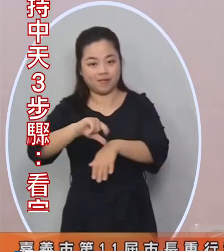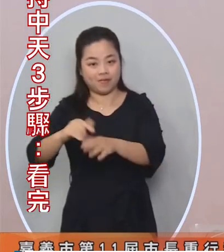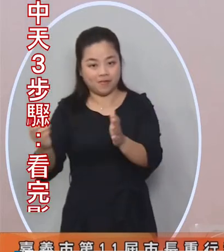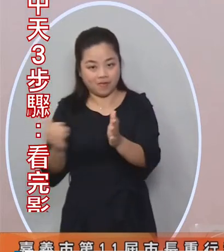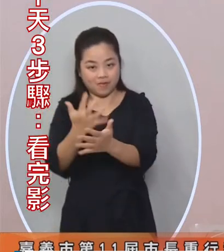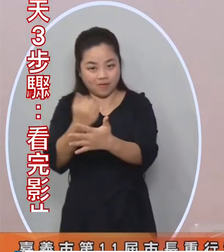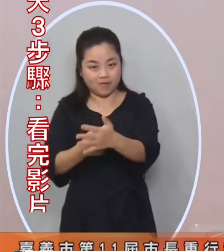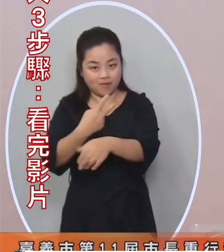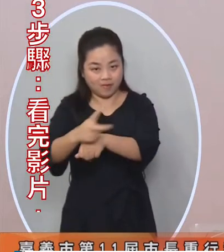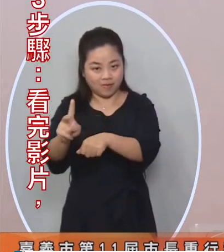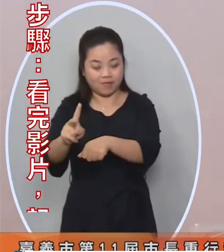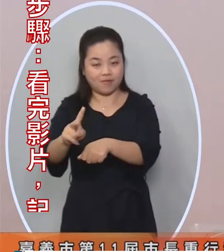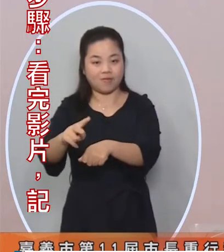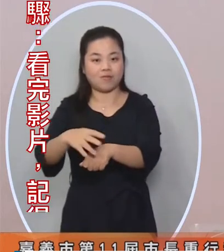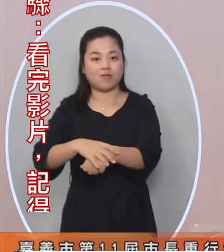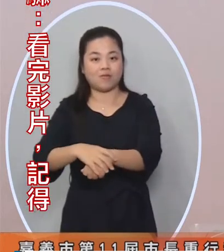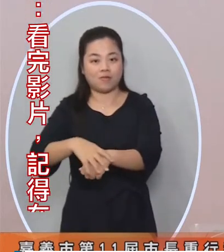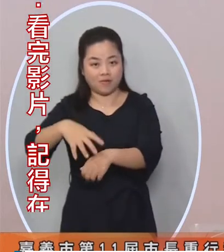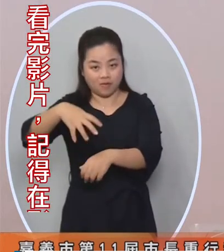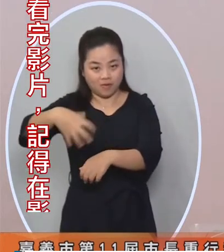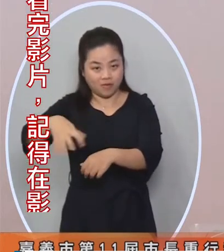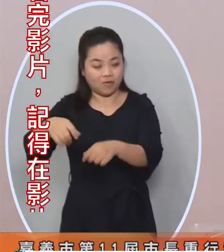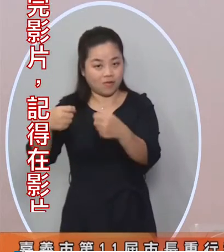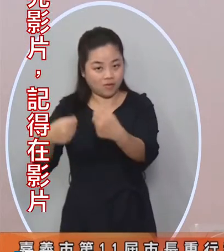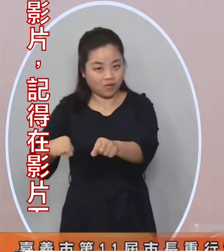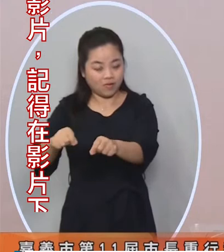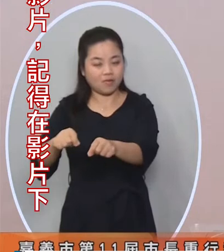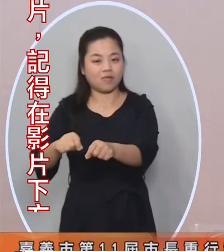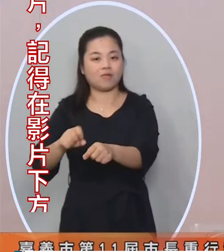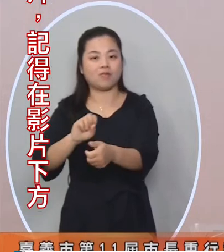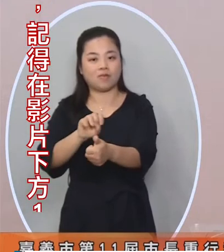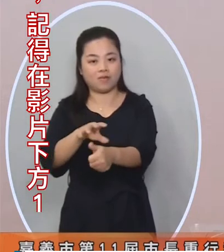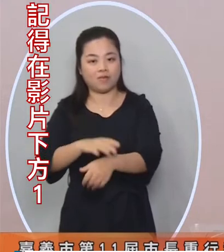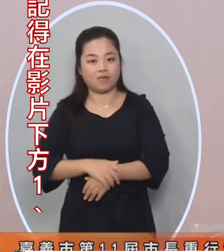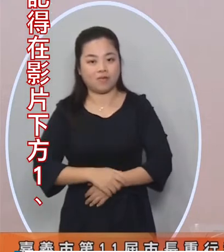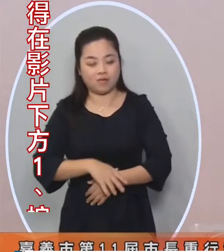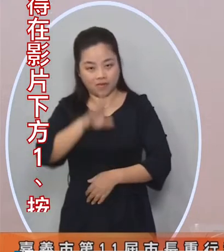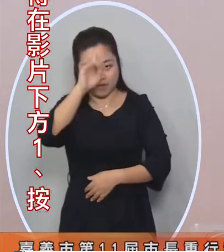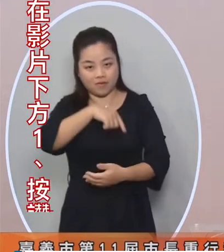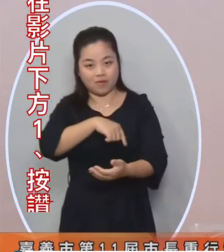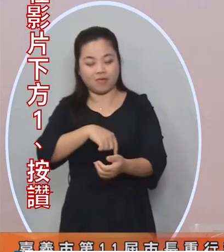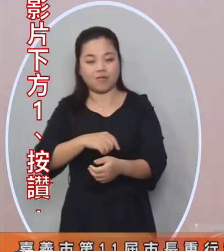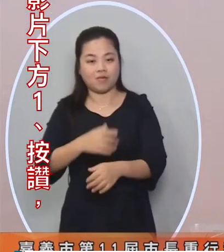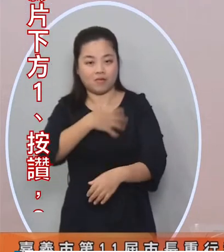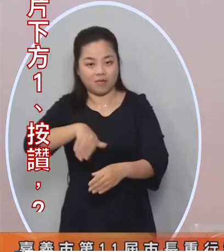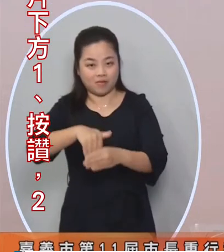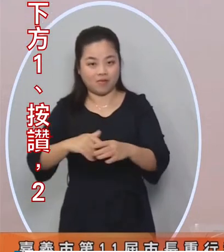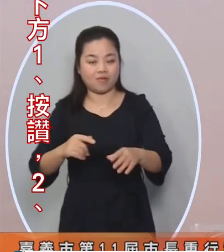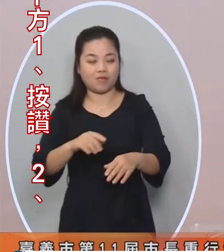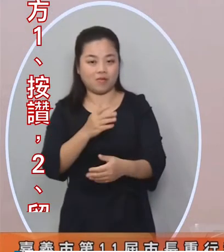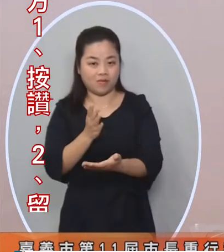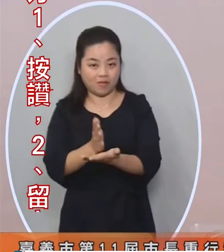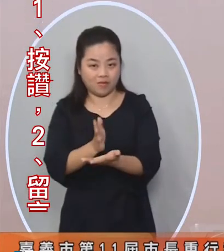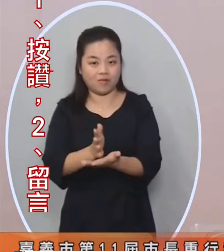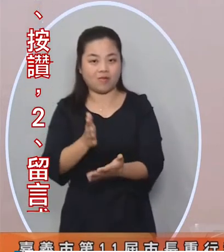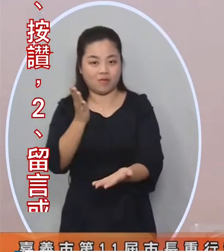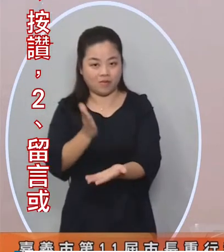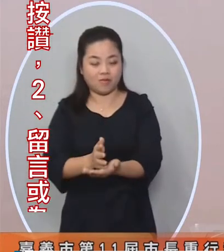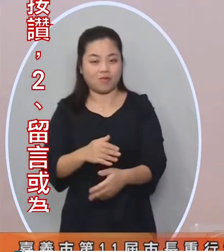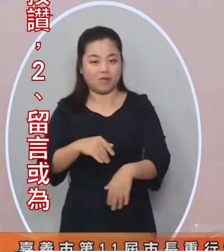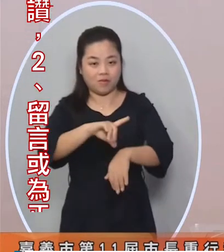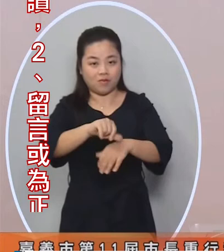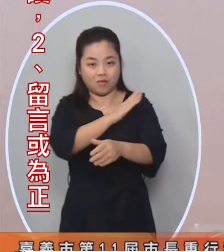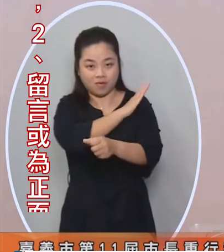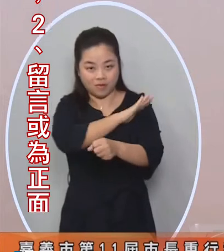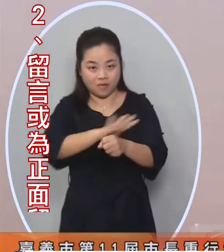满前2分钟时，即第10分钟按铃一短声示意，请候选人准备结束发言。至12分钟